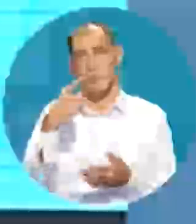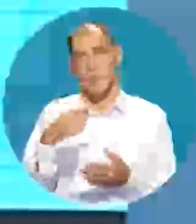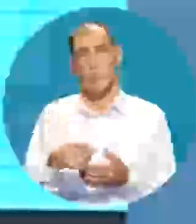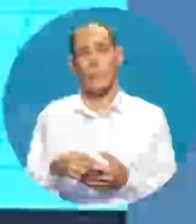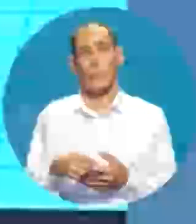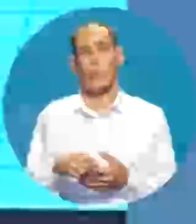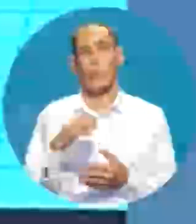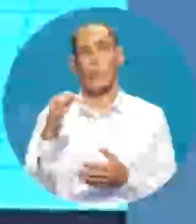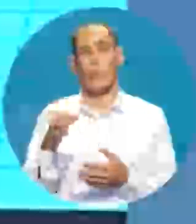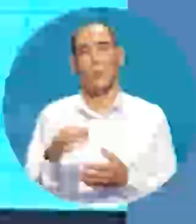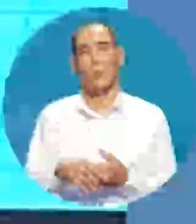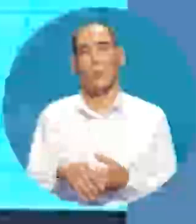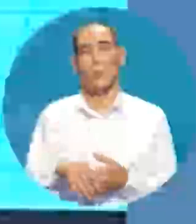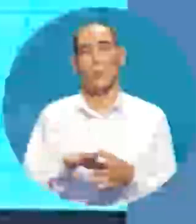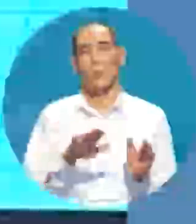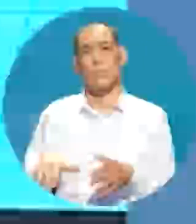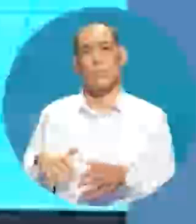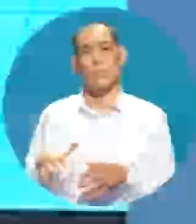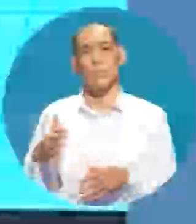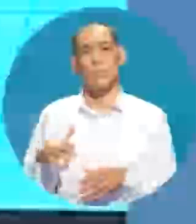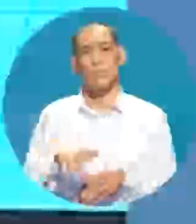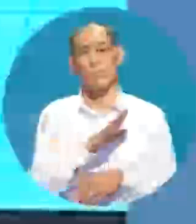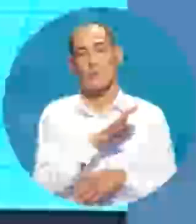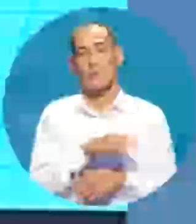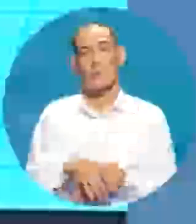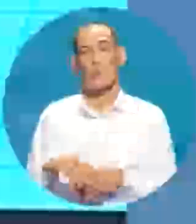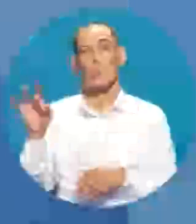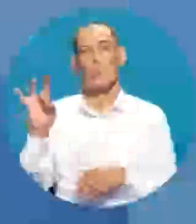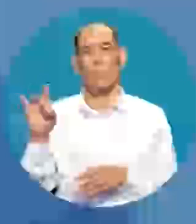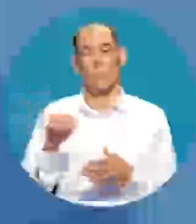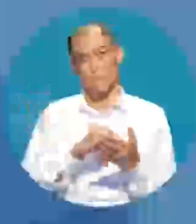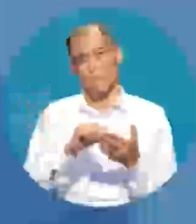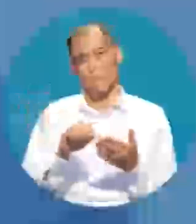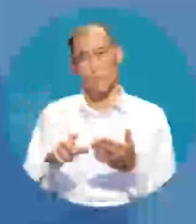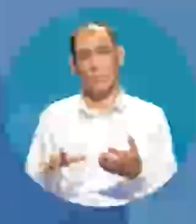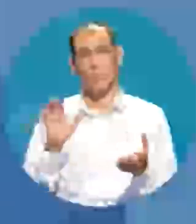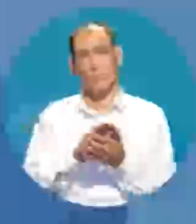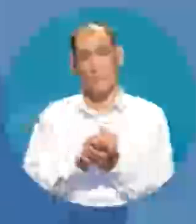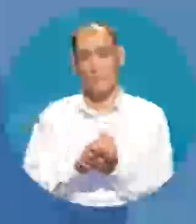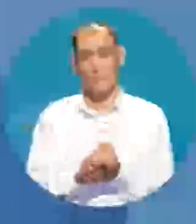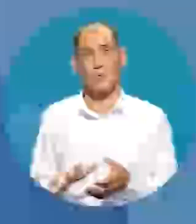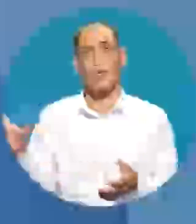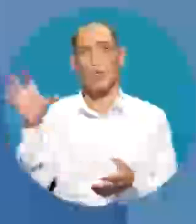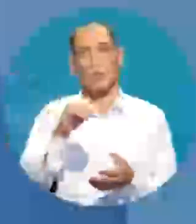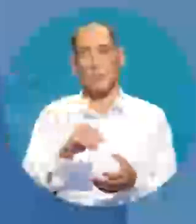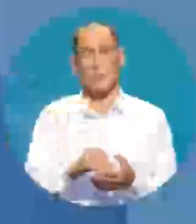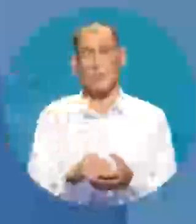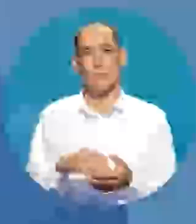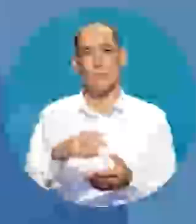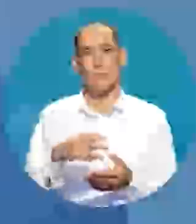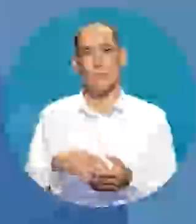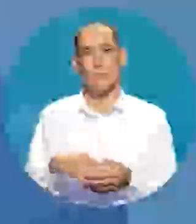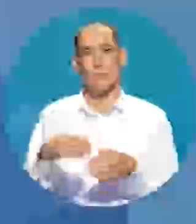оқылуы, айтылуы хақында сіздерменен өткен едік. Бүгін сол әр әрібінің жазылуы менен танысамыз.